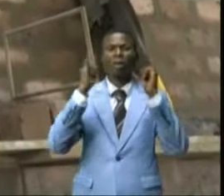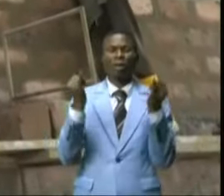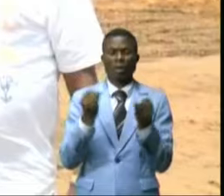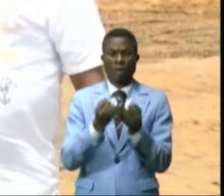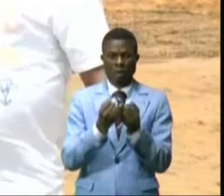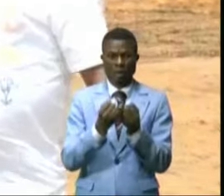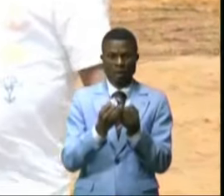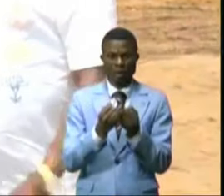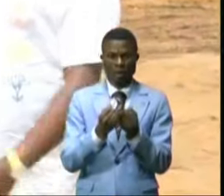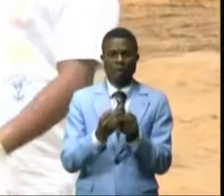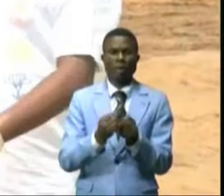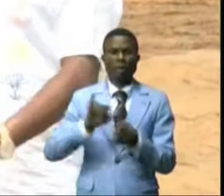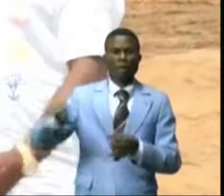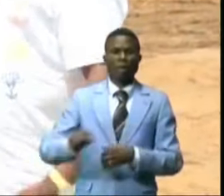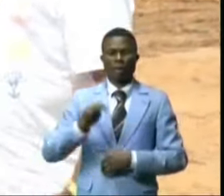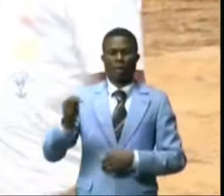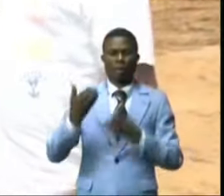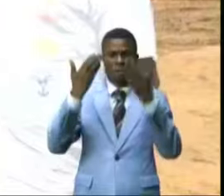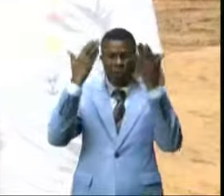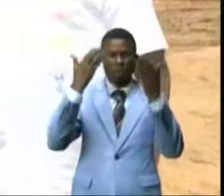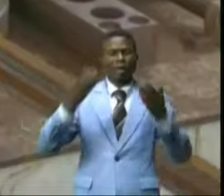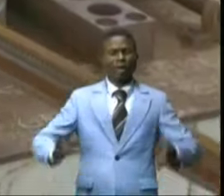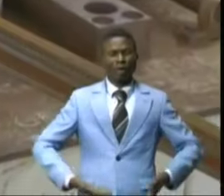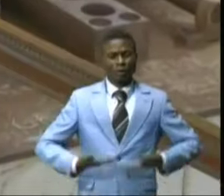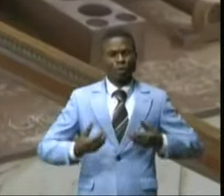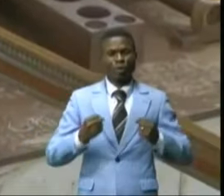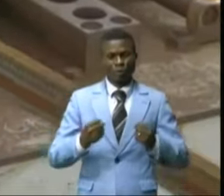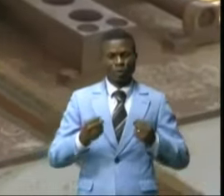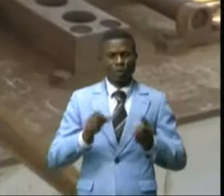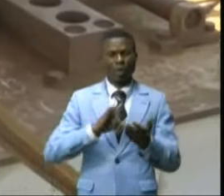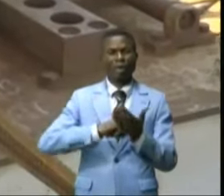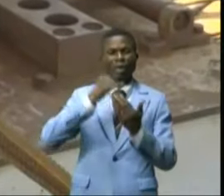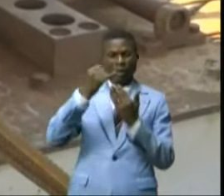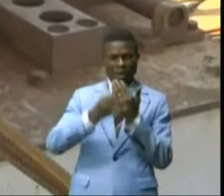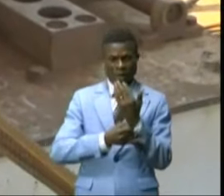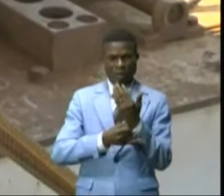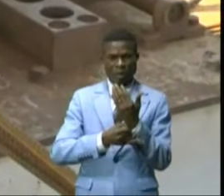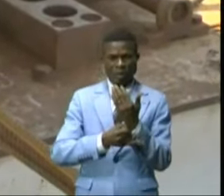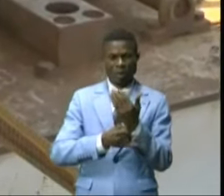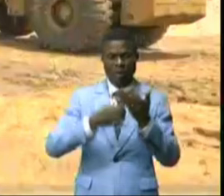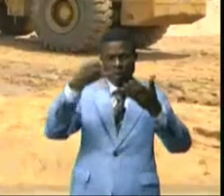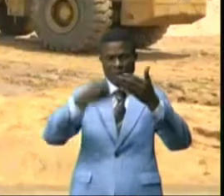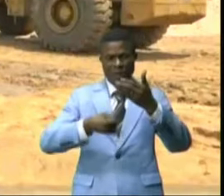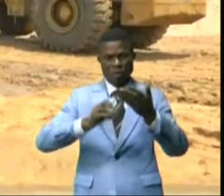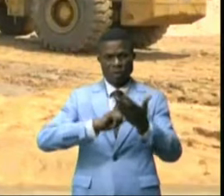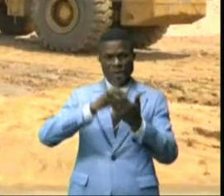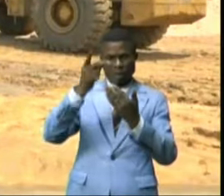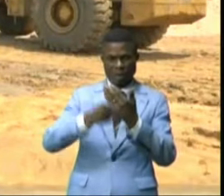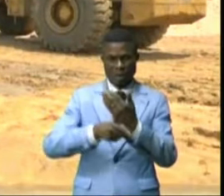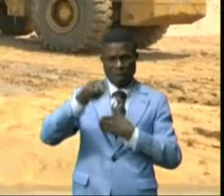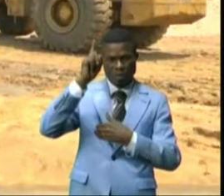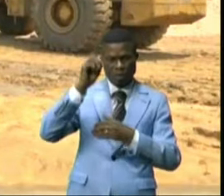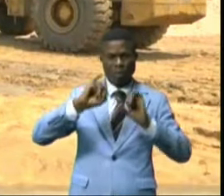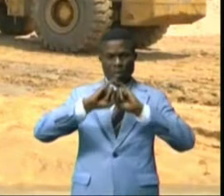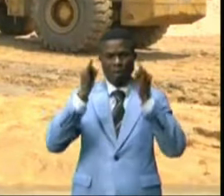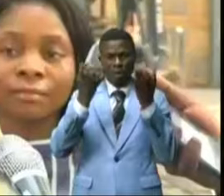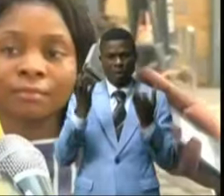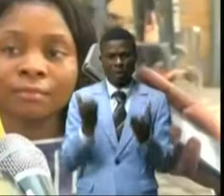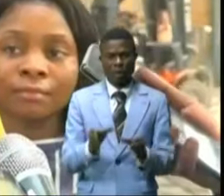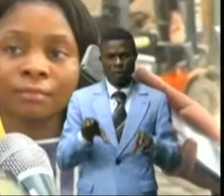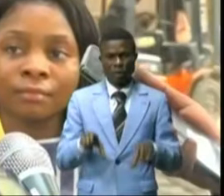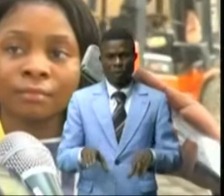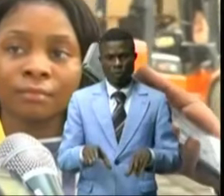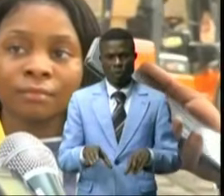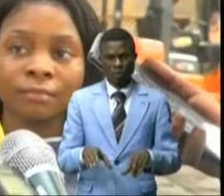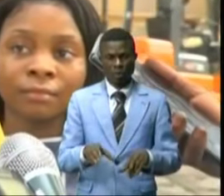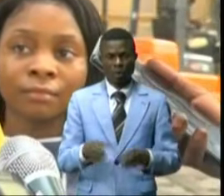Jean Dédonné KVC, s'en réjouit car ce projet est le 6e volet du plan directeur d'industrialisation.